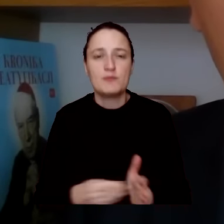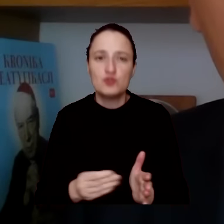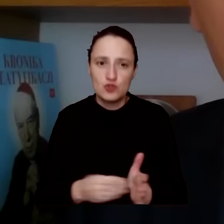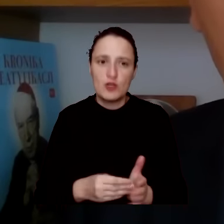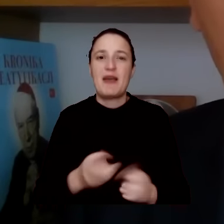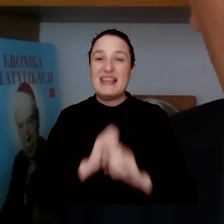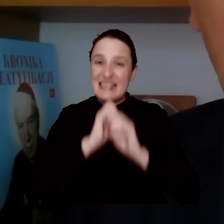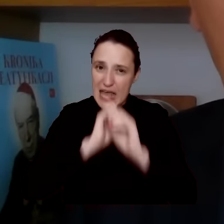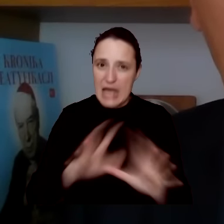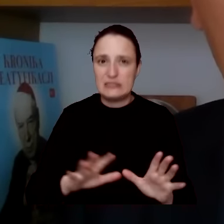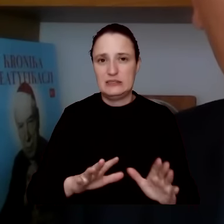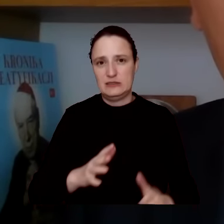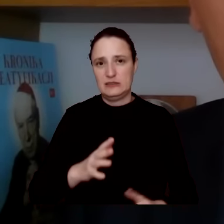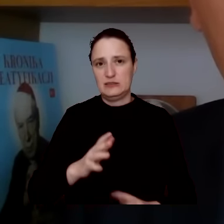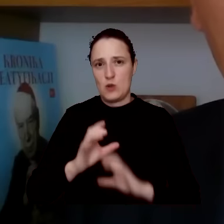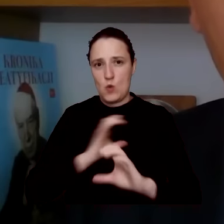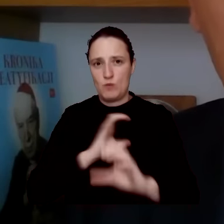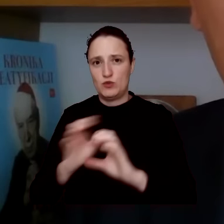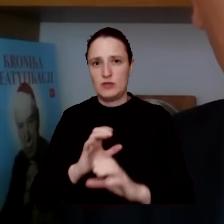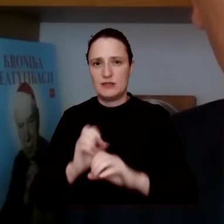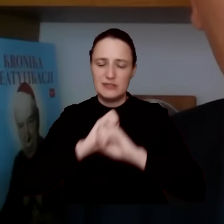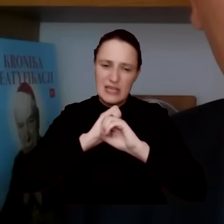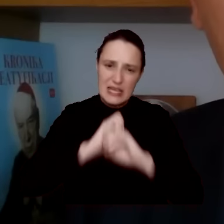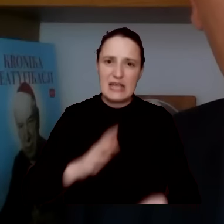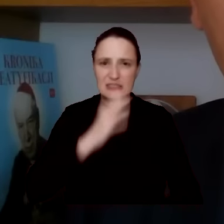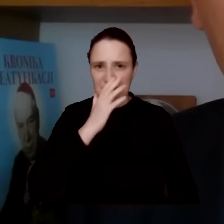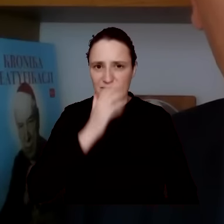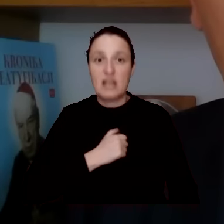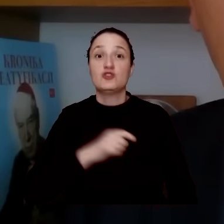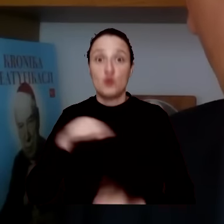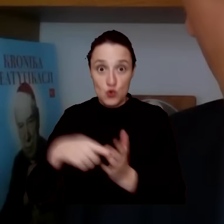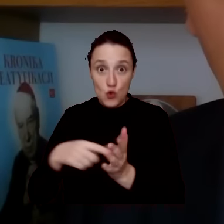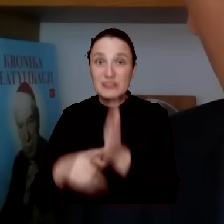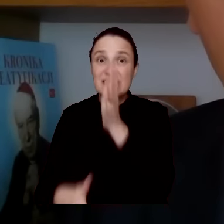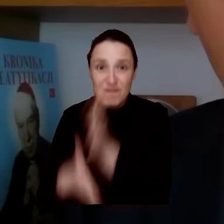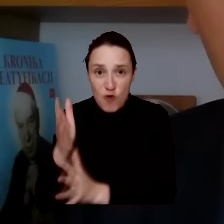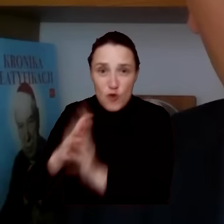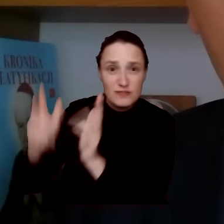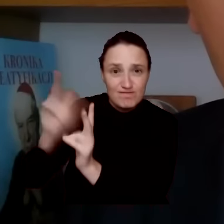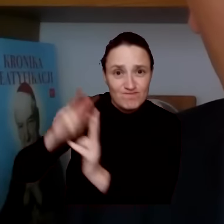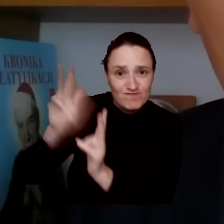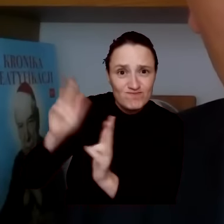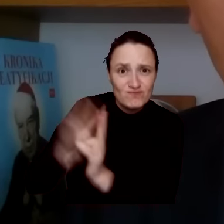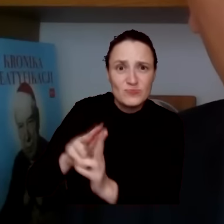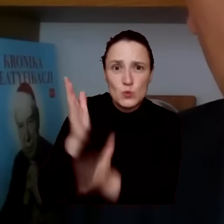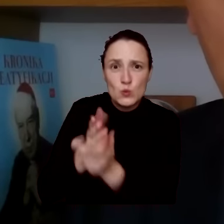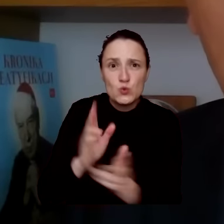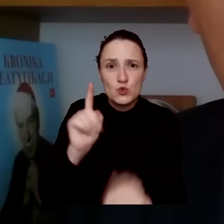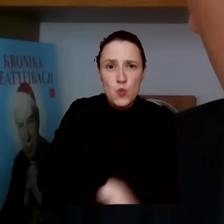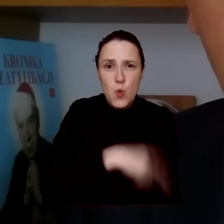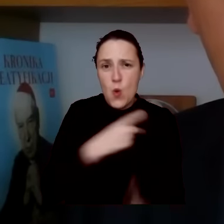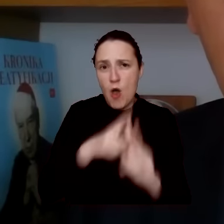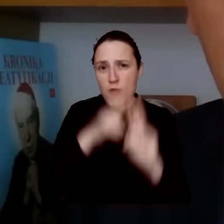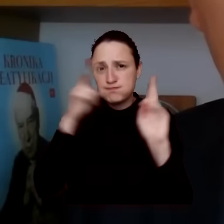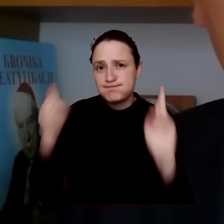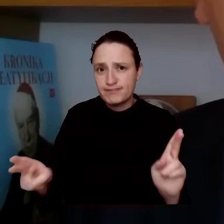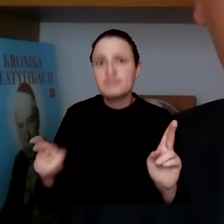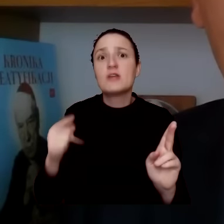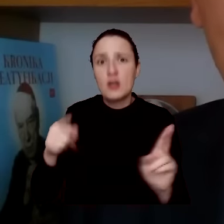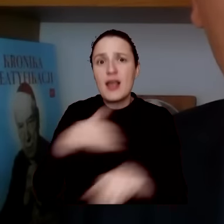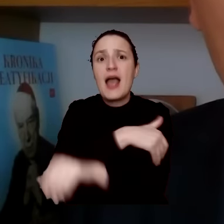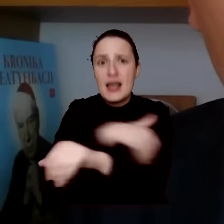jasna komunikacja. To jest hybrydowa wojna i ona trwa od długiego czasu. To, co się dzieje na